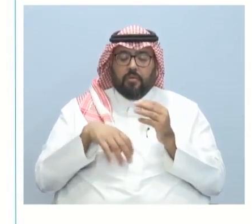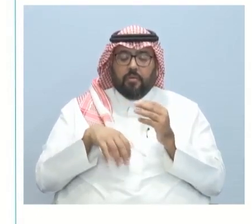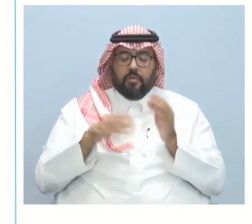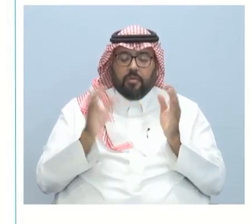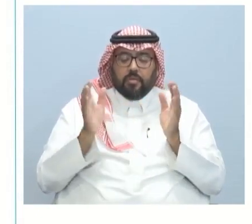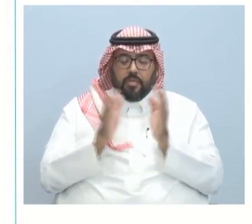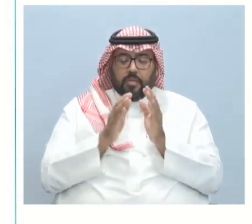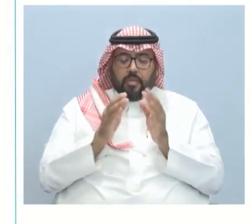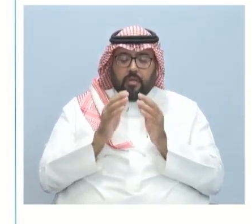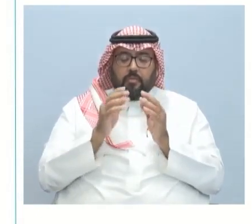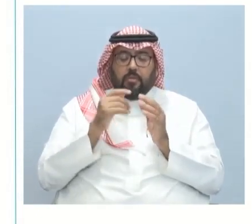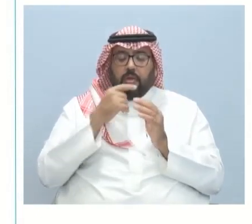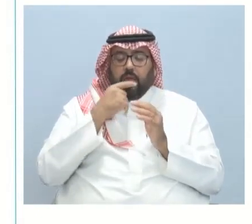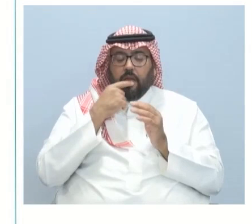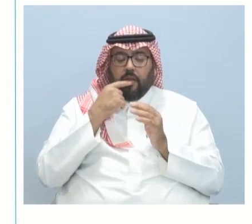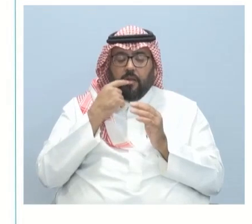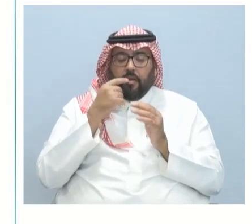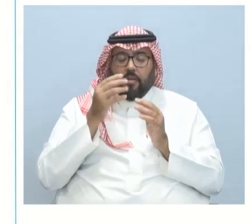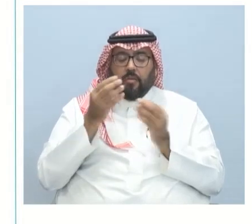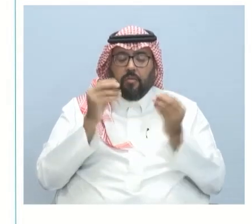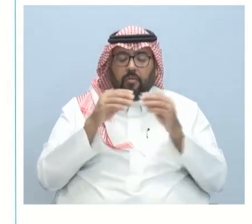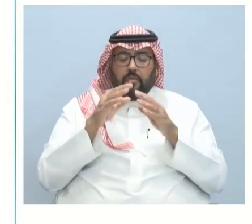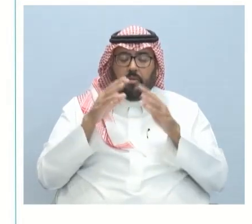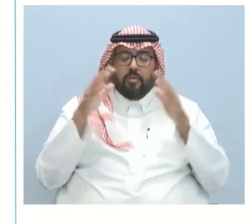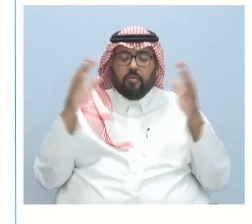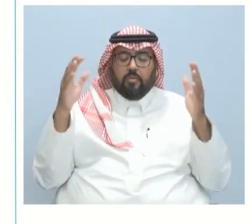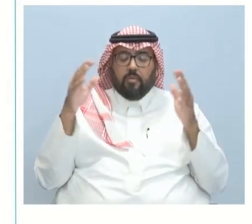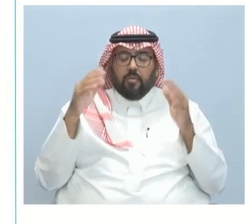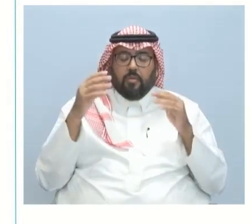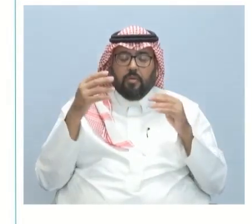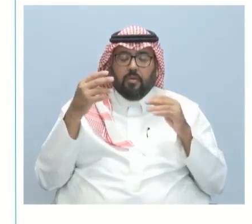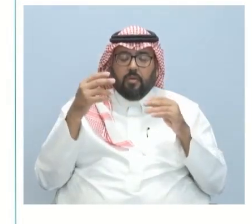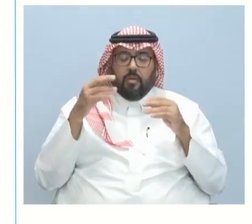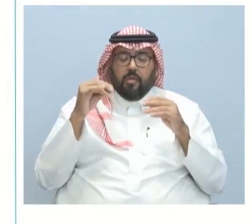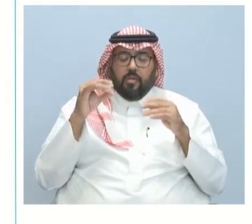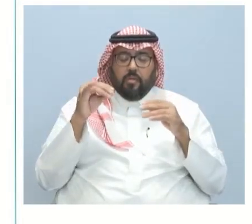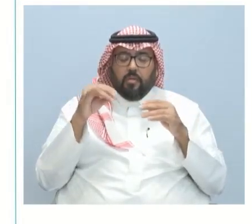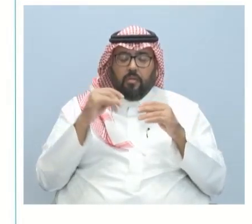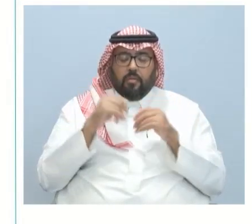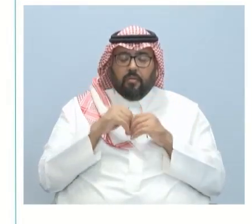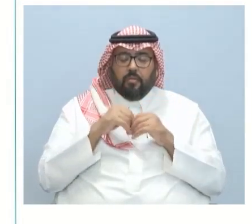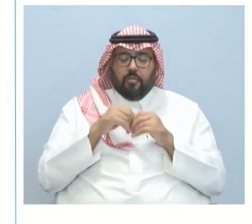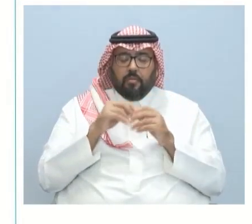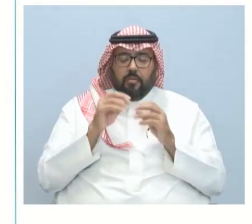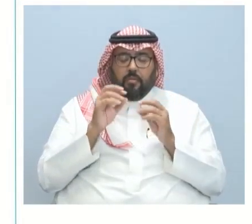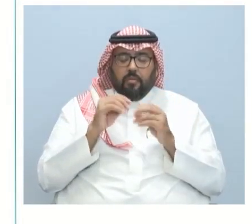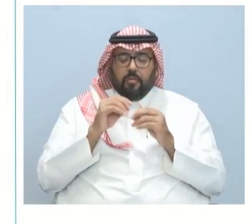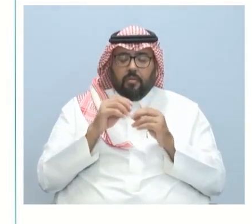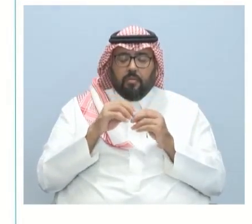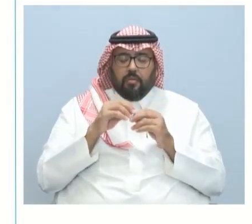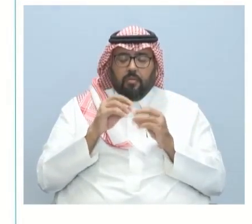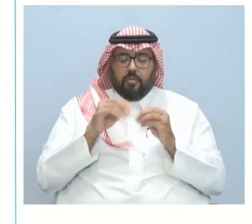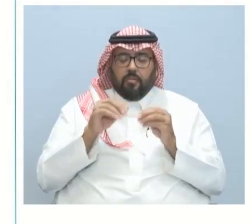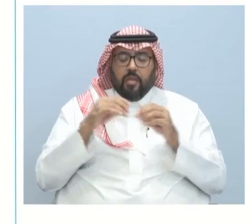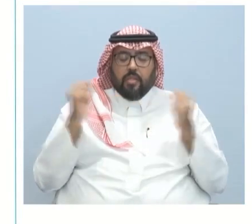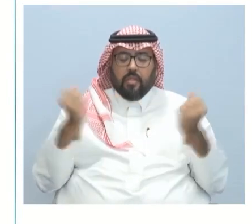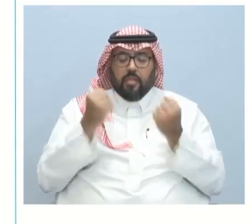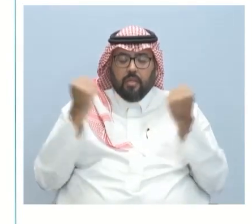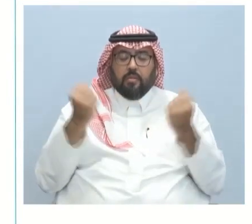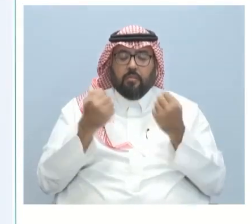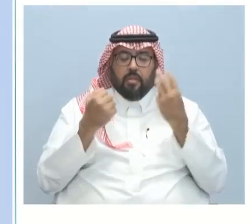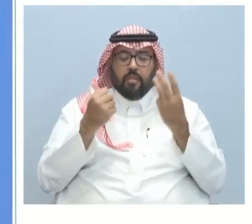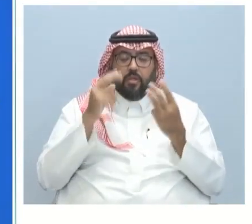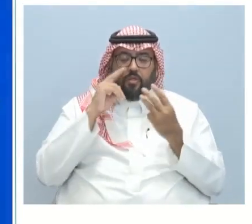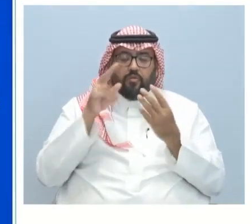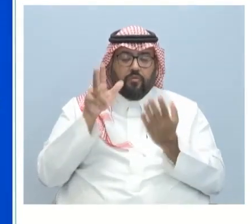الحمراء واخرى اكبر من الدائره الخضراء وهذه التعليمات البرمجيه ايضا للتدريب الثالث